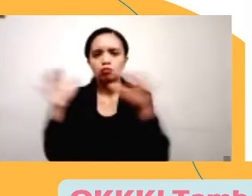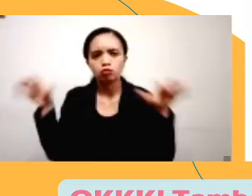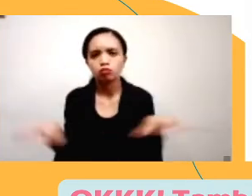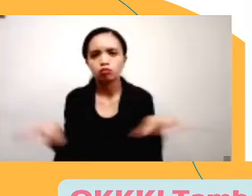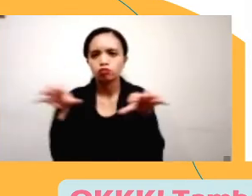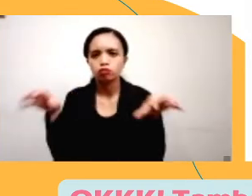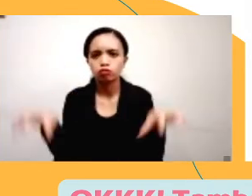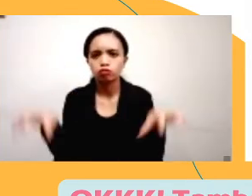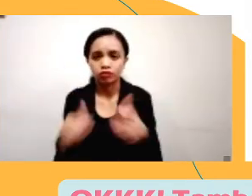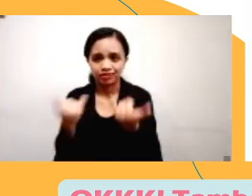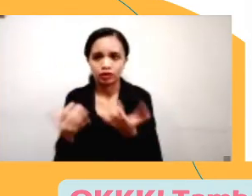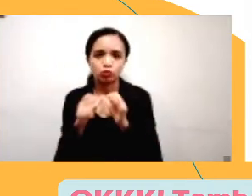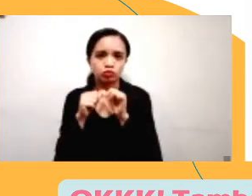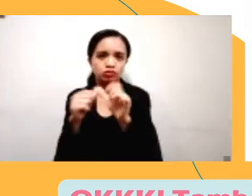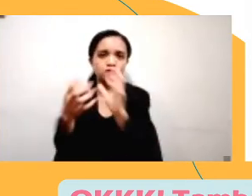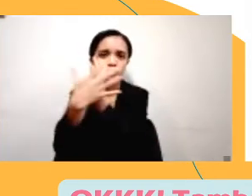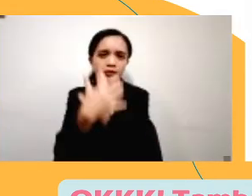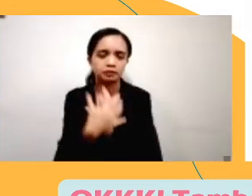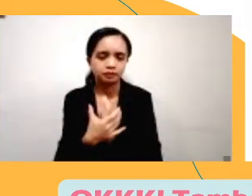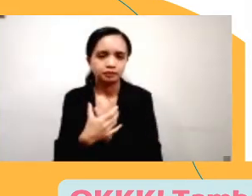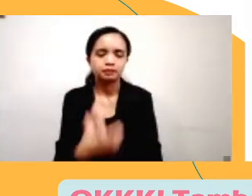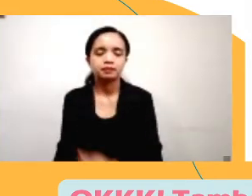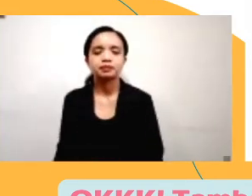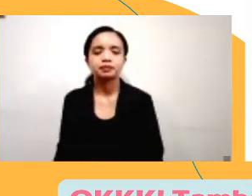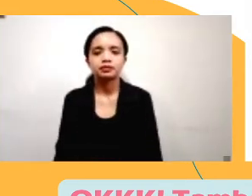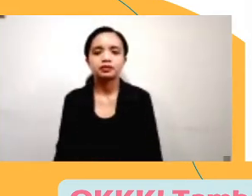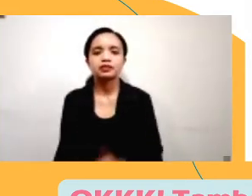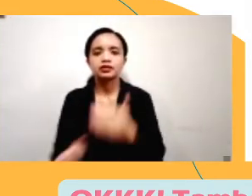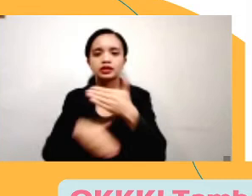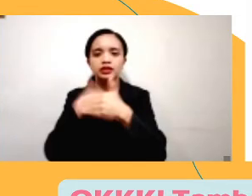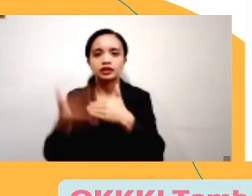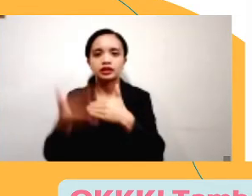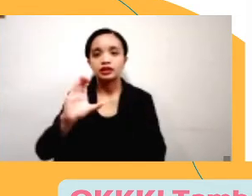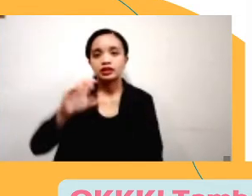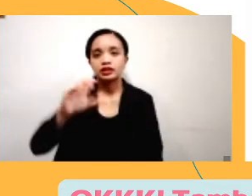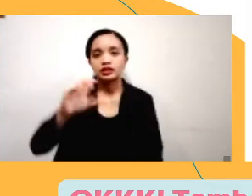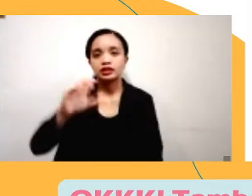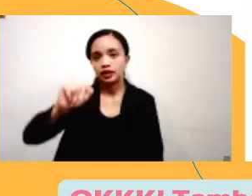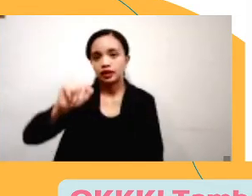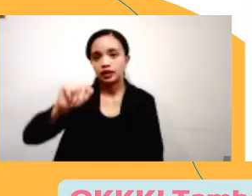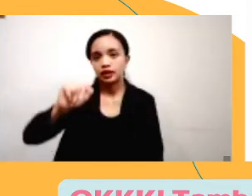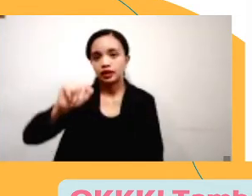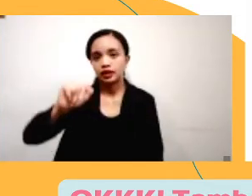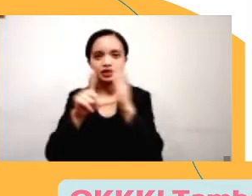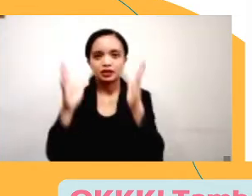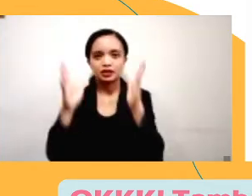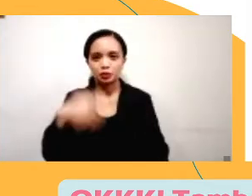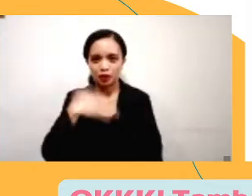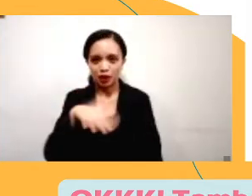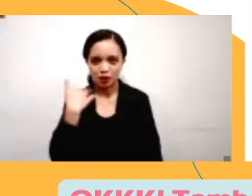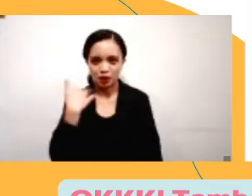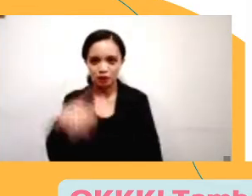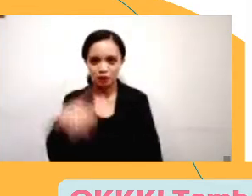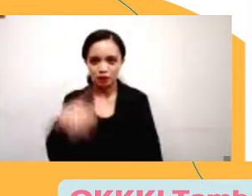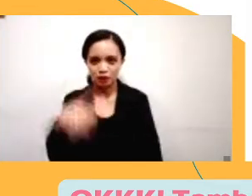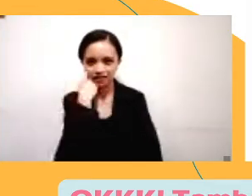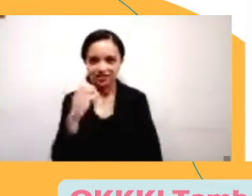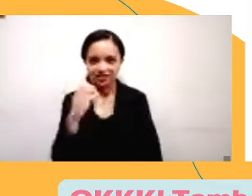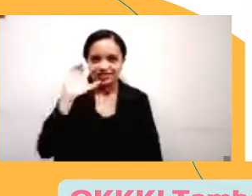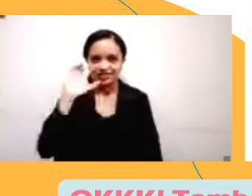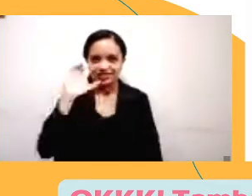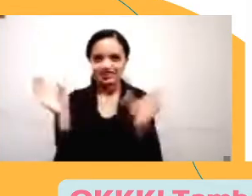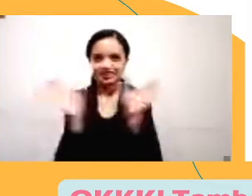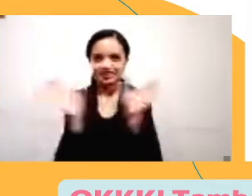quarantine. Ano pa to? Okay, CPA lawyer. Wow, CPA lawyer. Yung kanina, ang nakuha natin ay, sabi ni